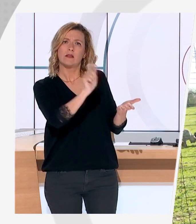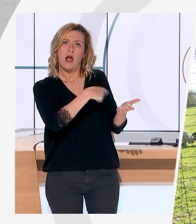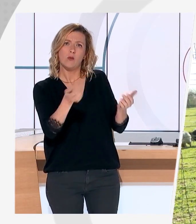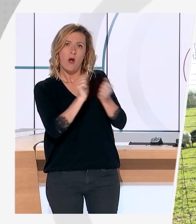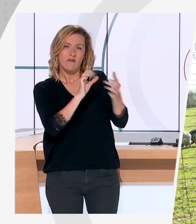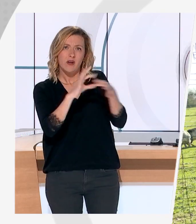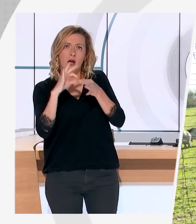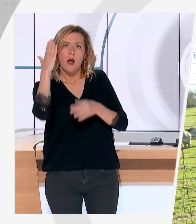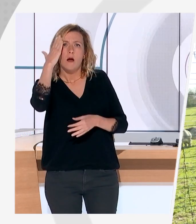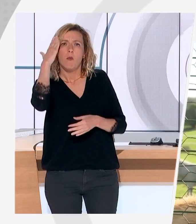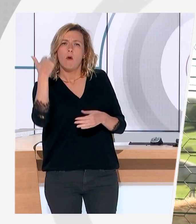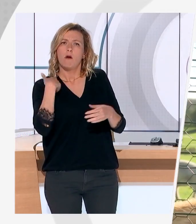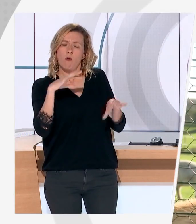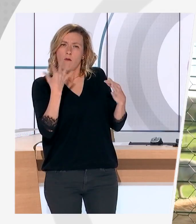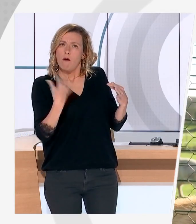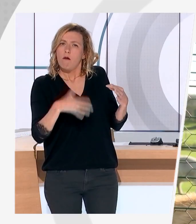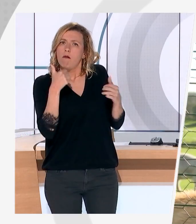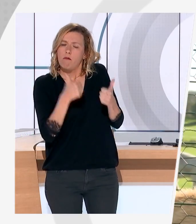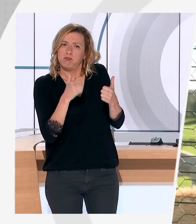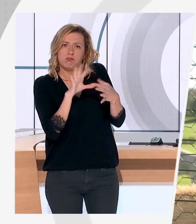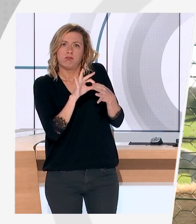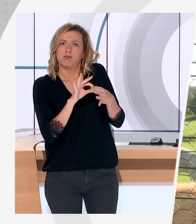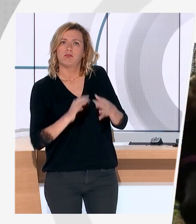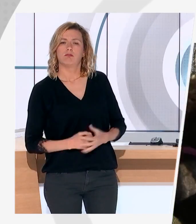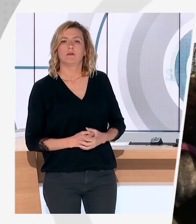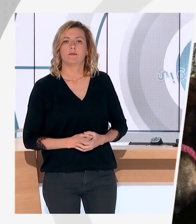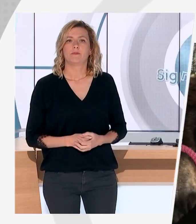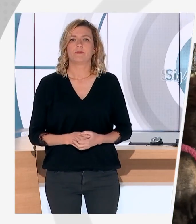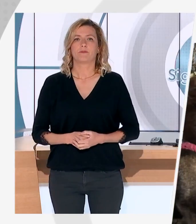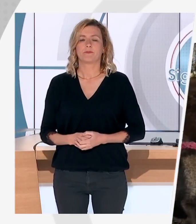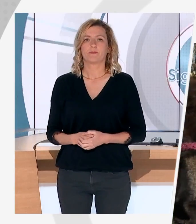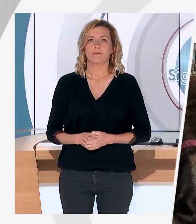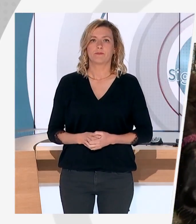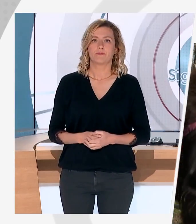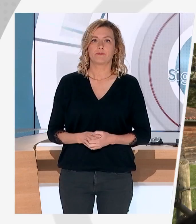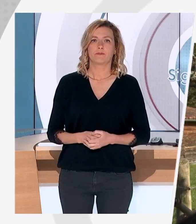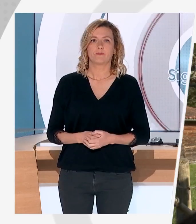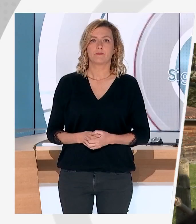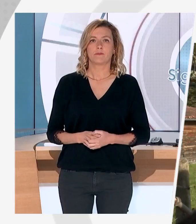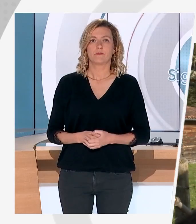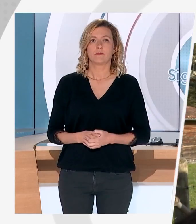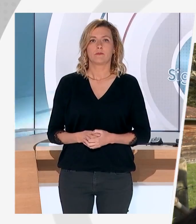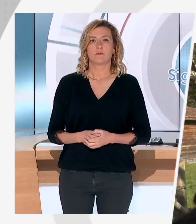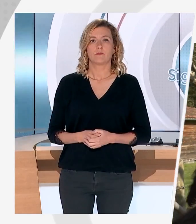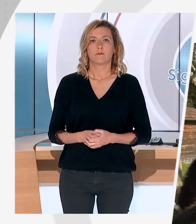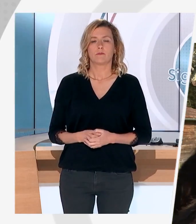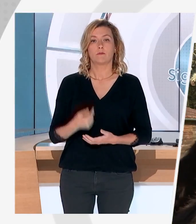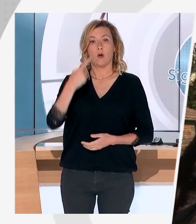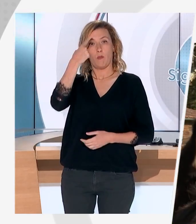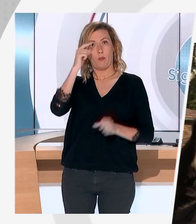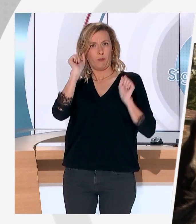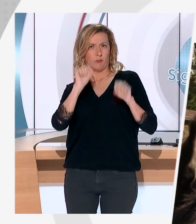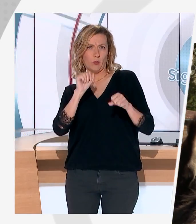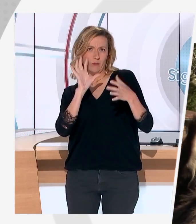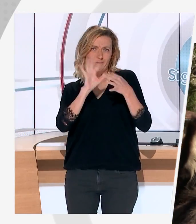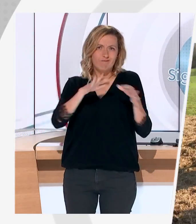trouve ça très beau, c'est de se passionner pour la cause animale. Je trouve ça très très bien. Et pour pouvoir se consacrer entièrement à